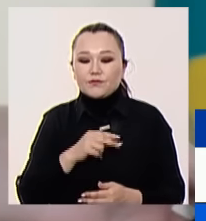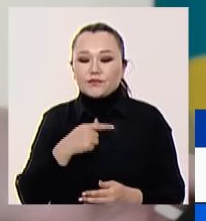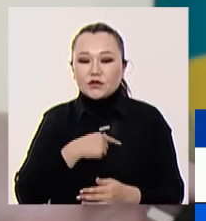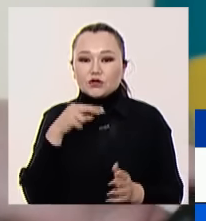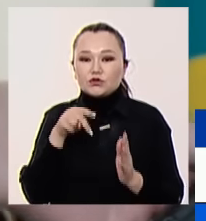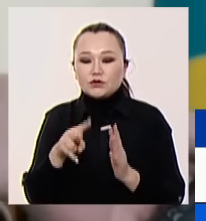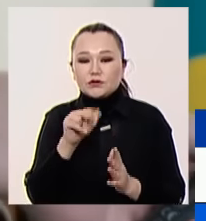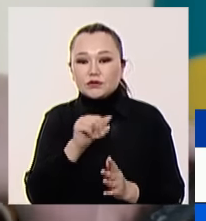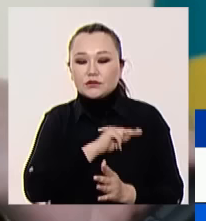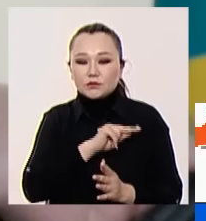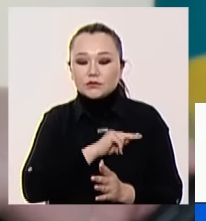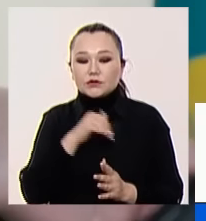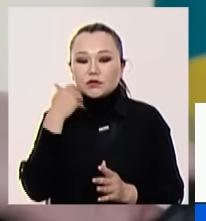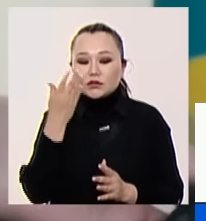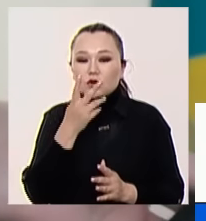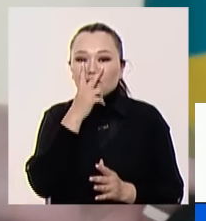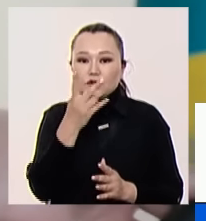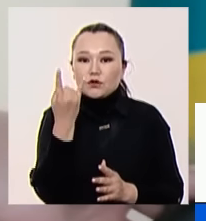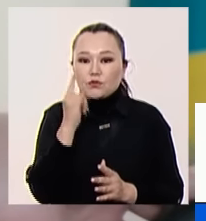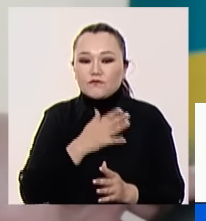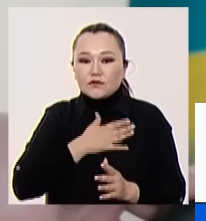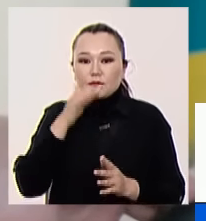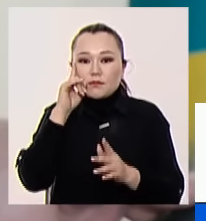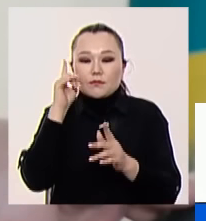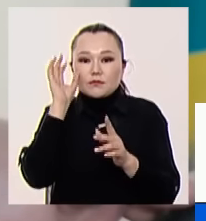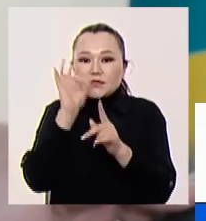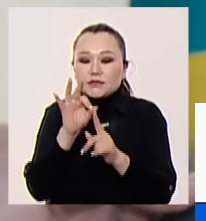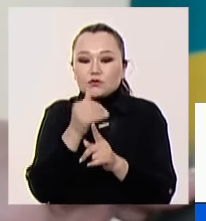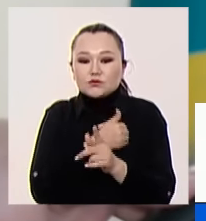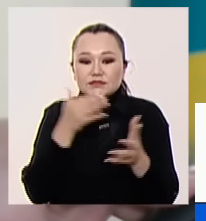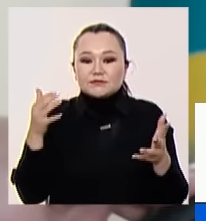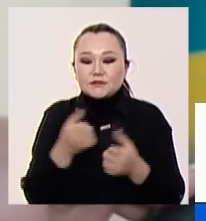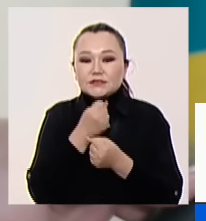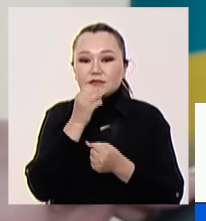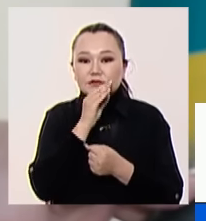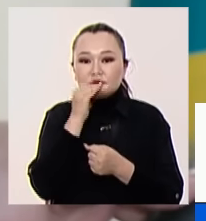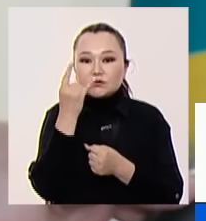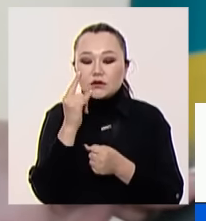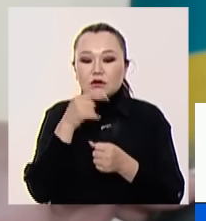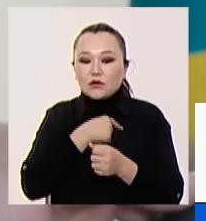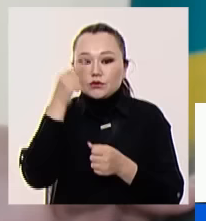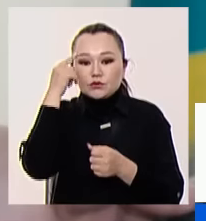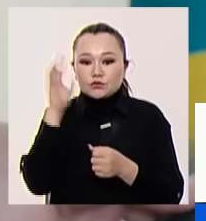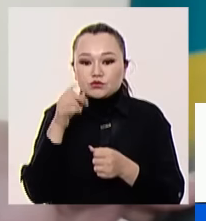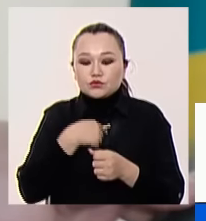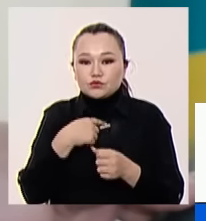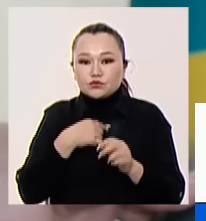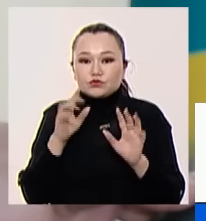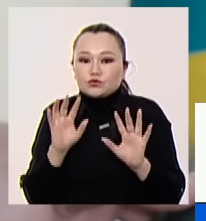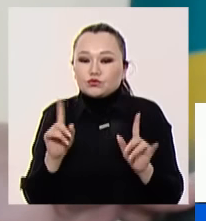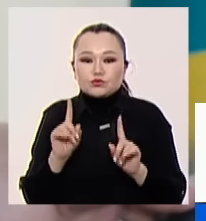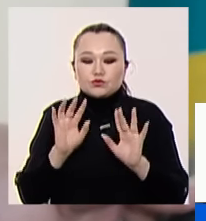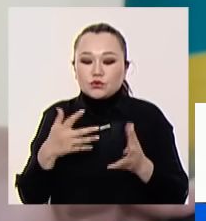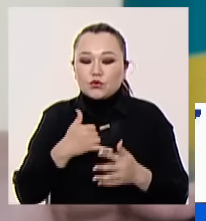Я шел на работу, когда увидел ребенка. Все мои мысли были только о том, чтобы спасти ее. Я не думал, что со мной может что-то случиться.